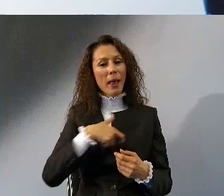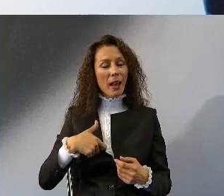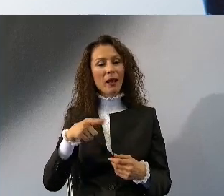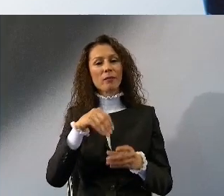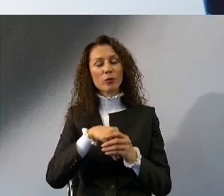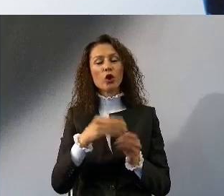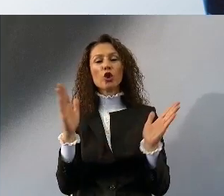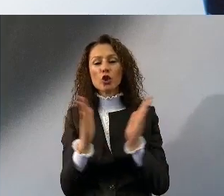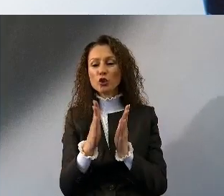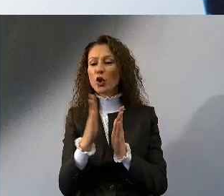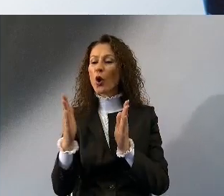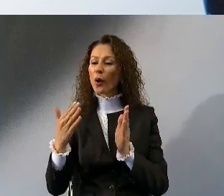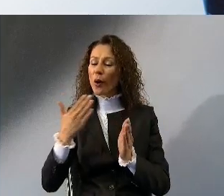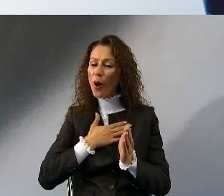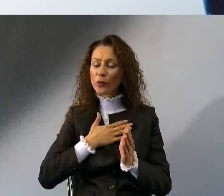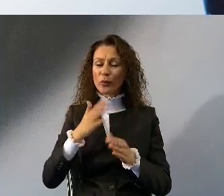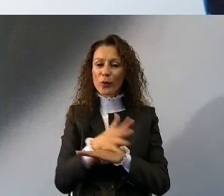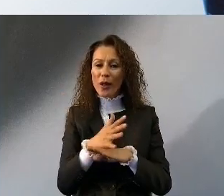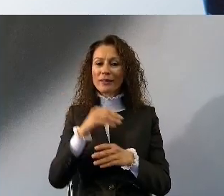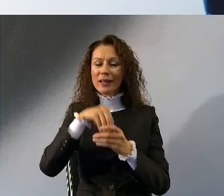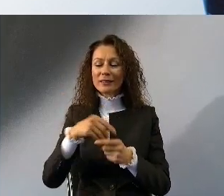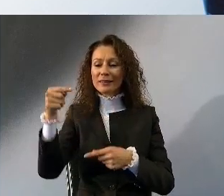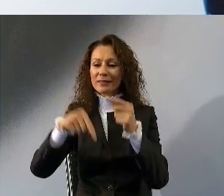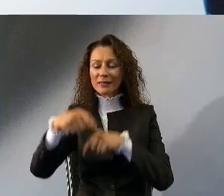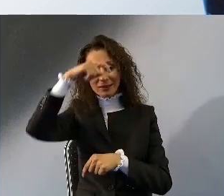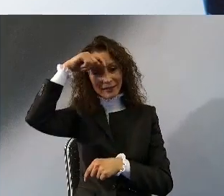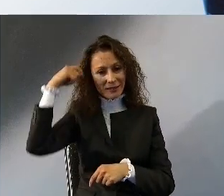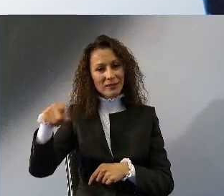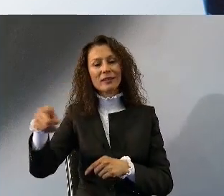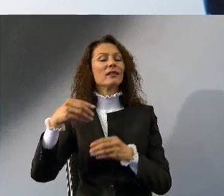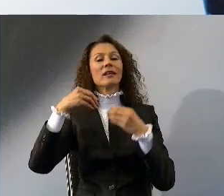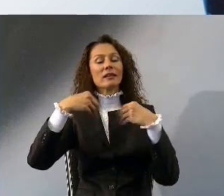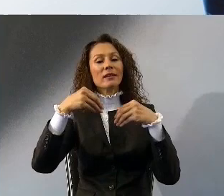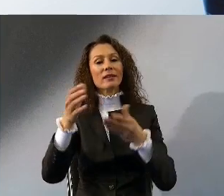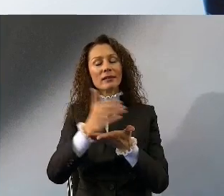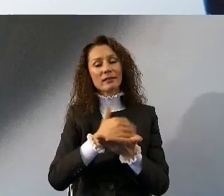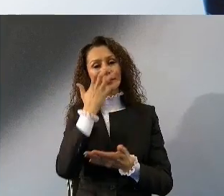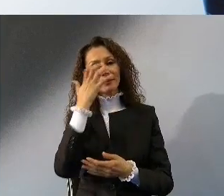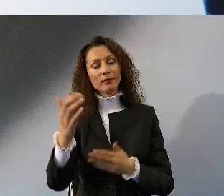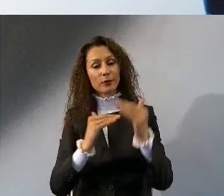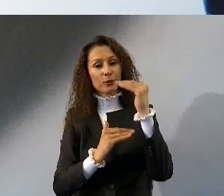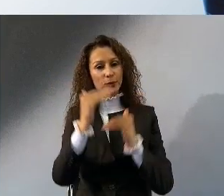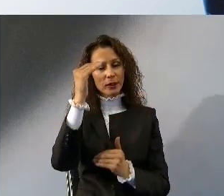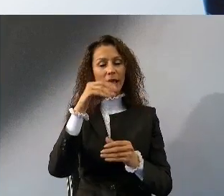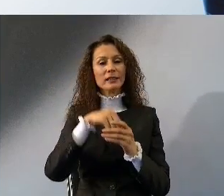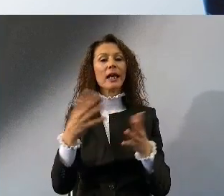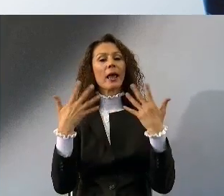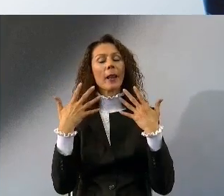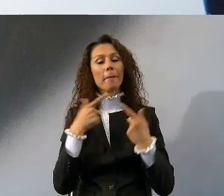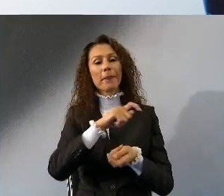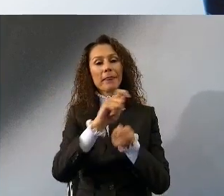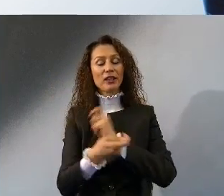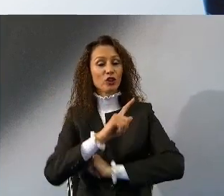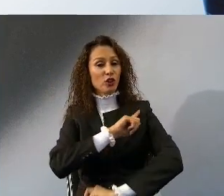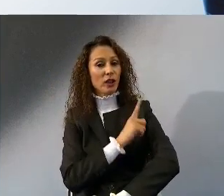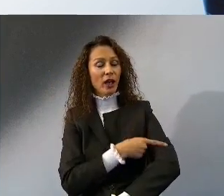küçük üreticinin önünü açan, satış ve ihracat potansiyeli yüksek, biyolojik çeşitliliği koruyan, iklim değişikliğine